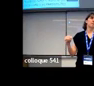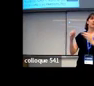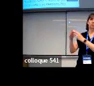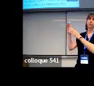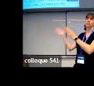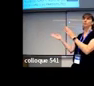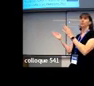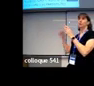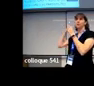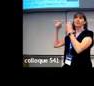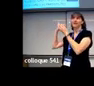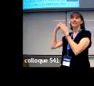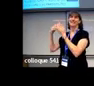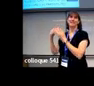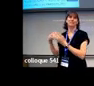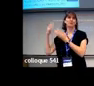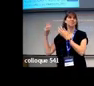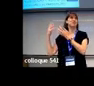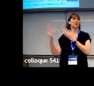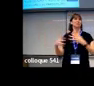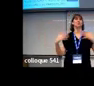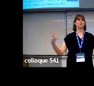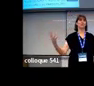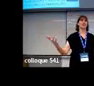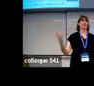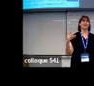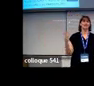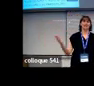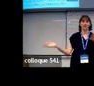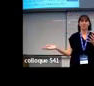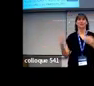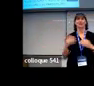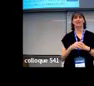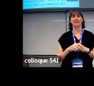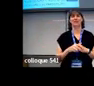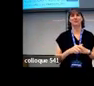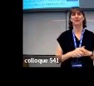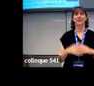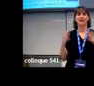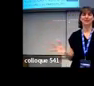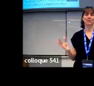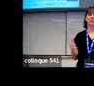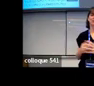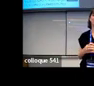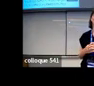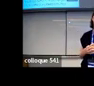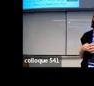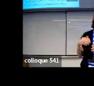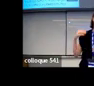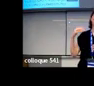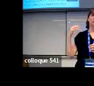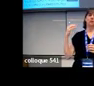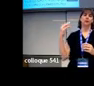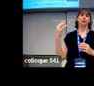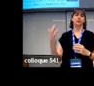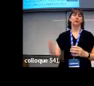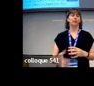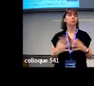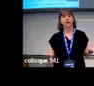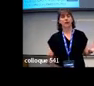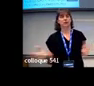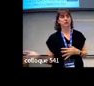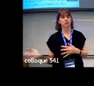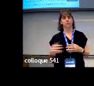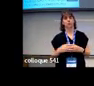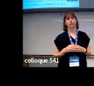moi. Mais là, pour la troisième unité, je me suis améliorée puis j'ai pris des règles existantes puis je suis en train de les traduire. Ça va m'aider, je pense. Puis, j'ai